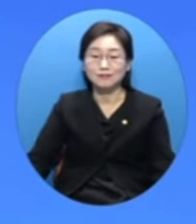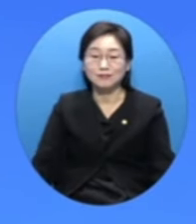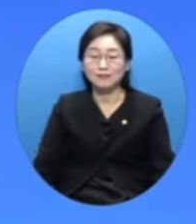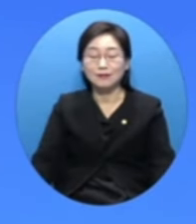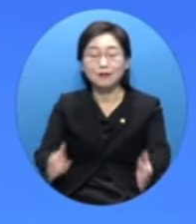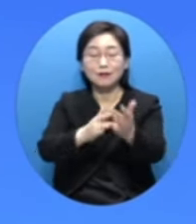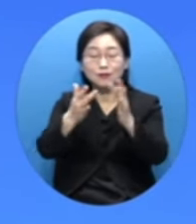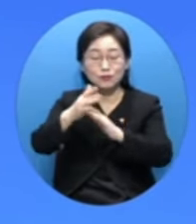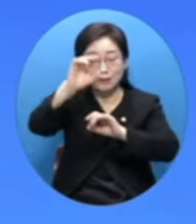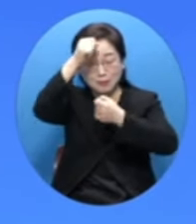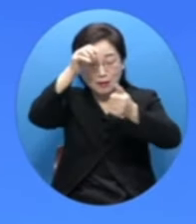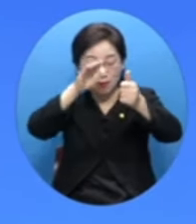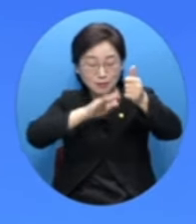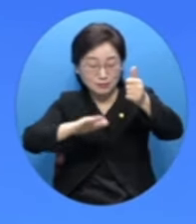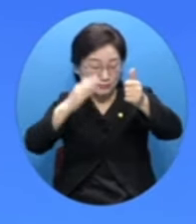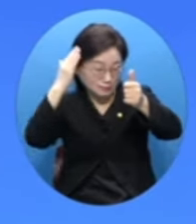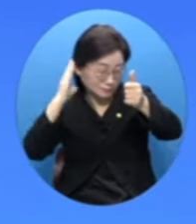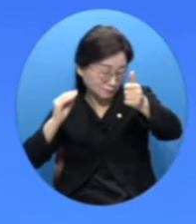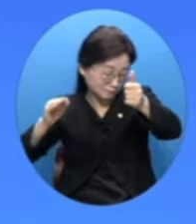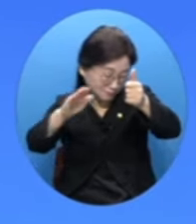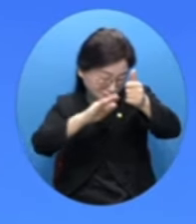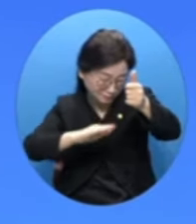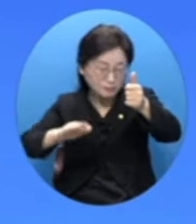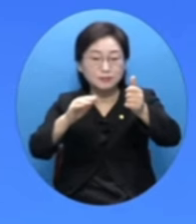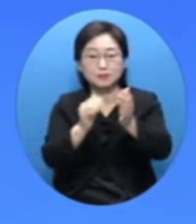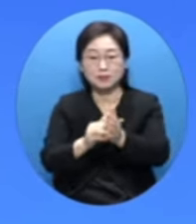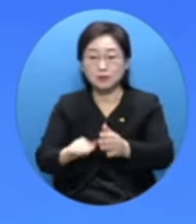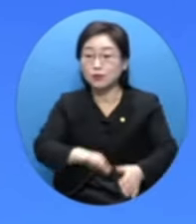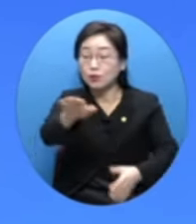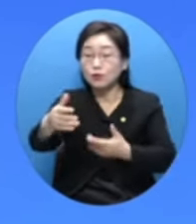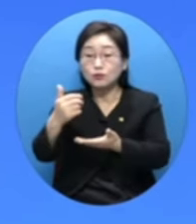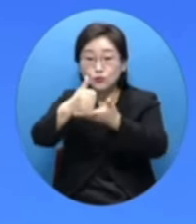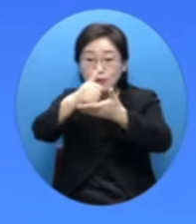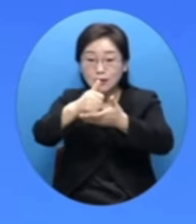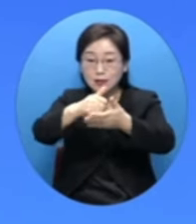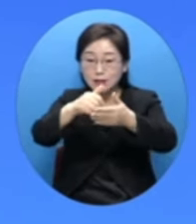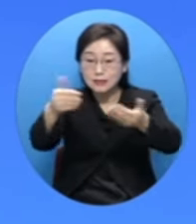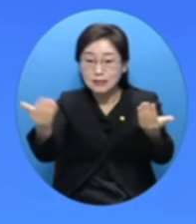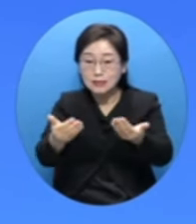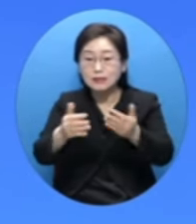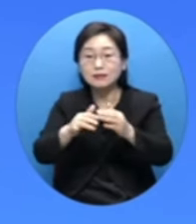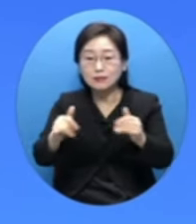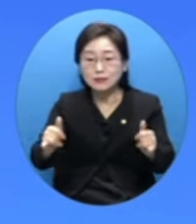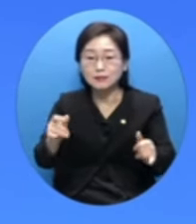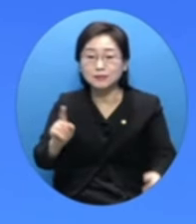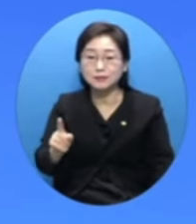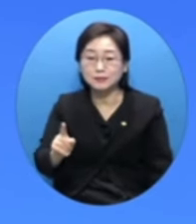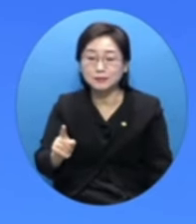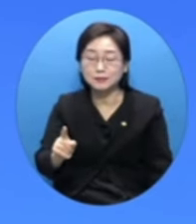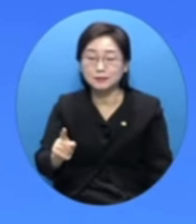예수님의 발을 닦았습니다. 여러분 주님을 하는 사람들은